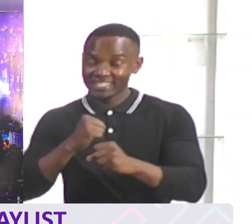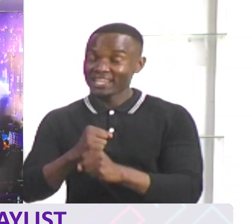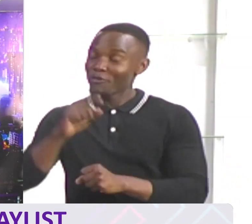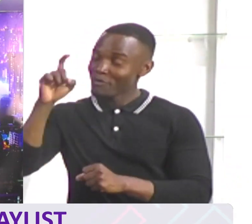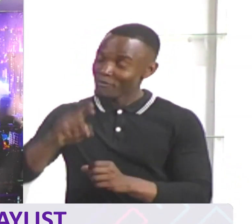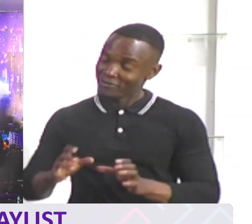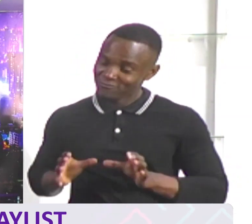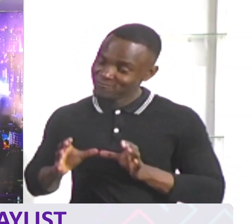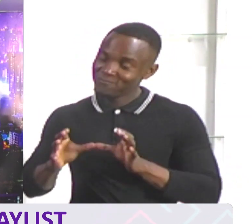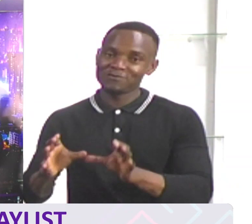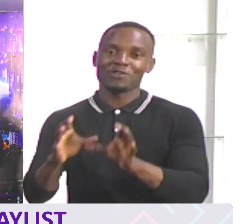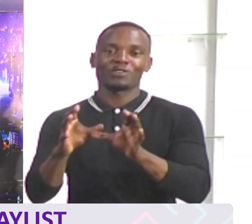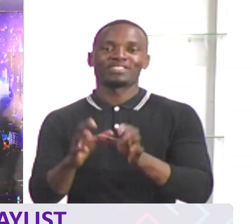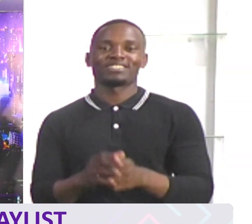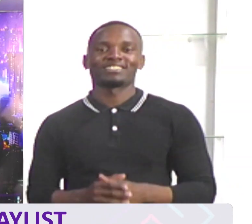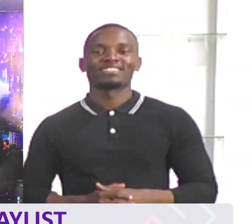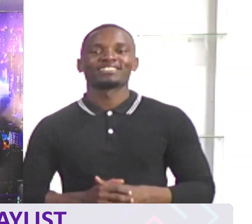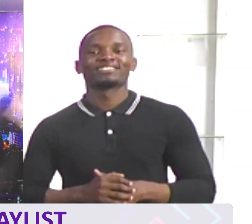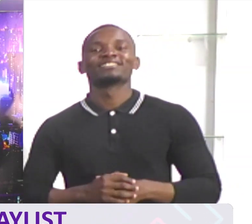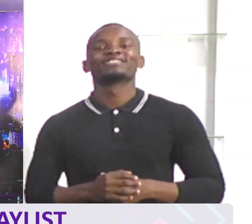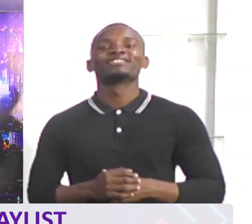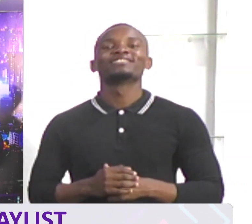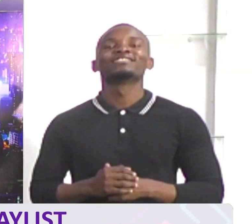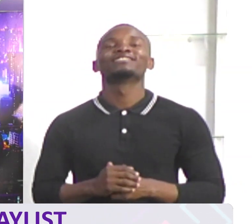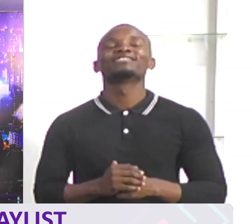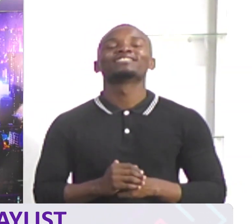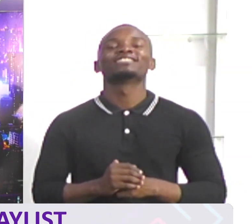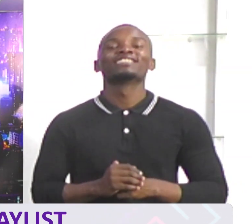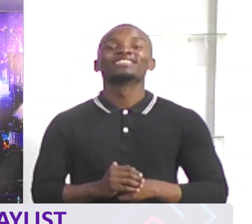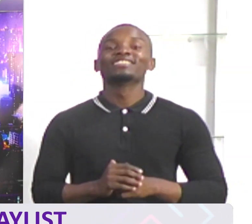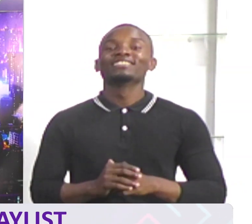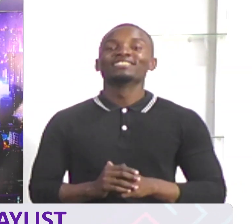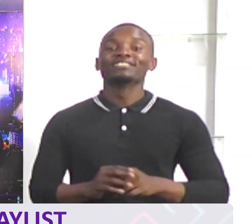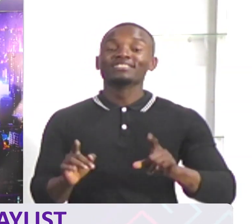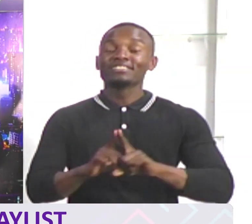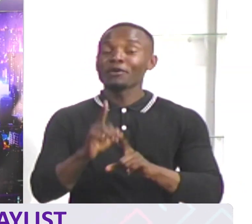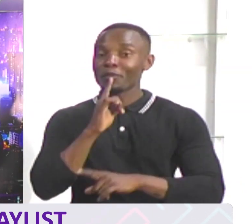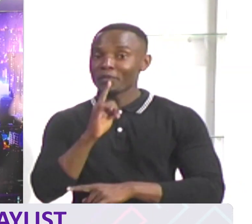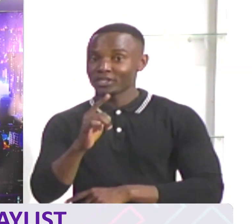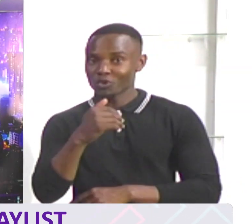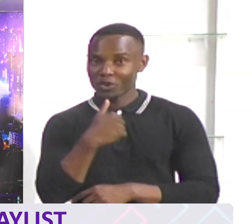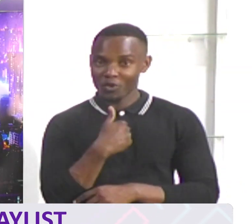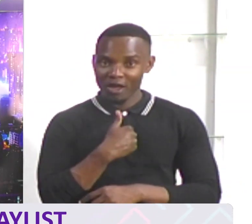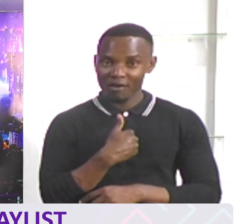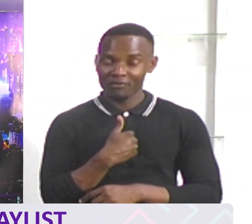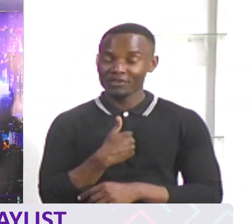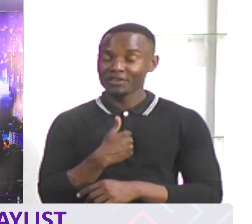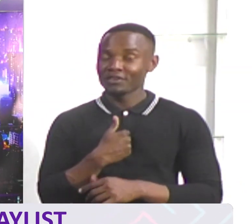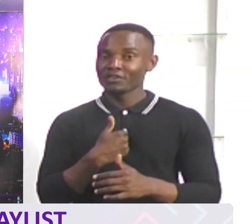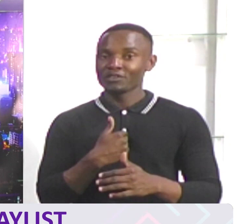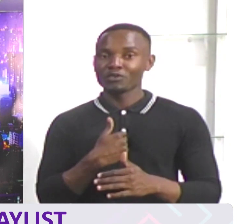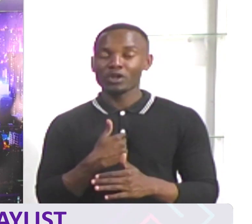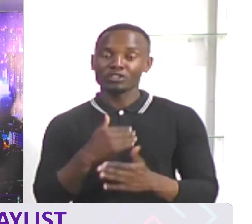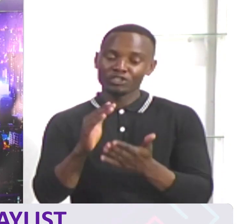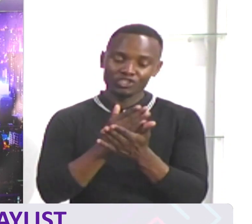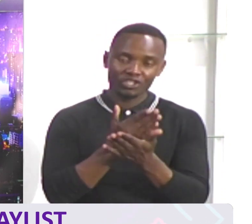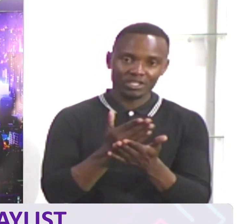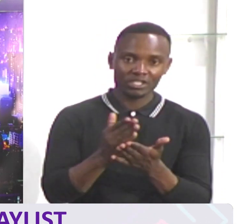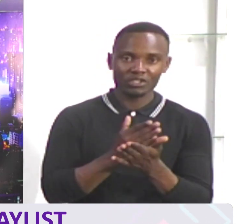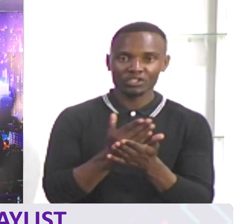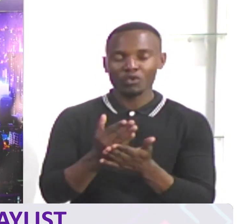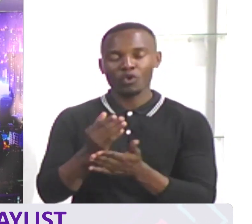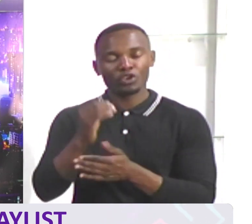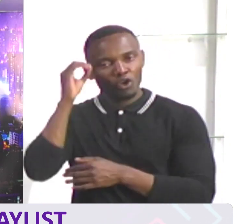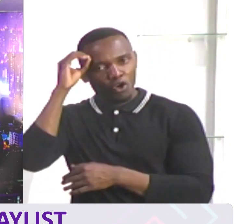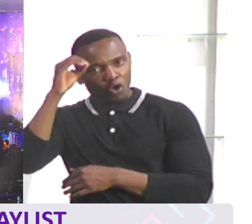Leo limeni mtutafute hiyo spare. Kabisa. So tonight make sure you have your, you know, sending your thoughts and opinions pale kwa comment section